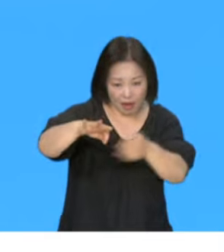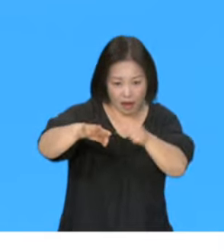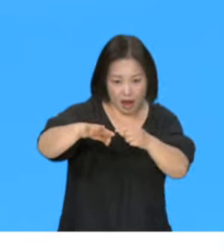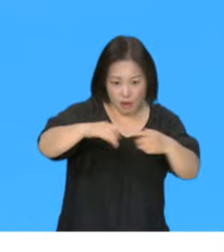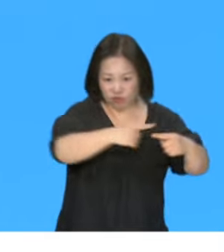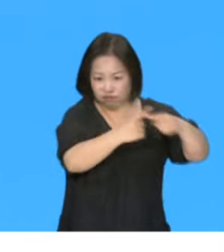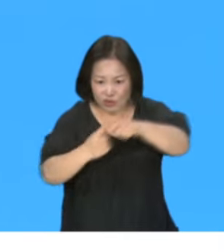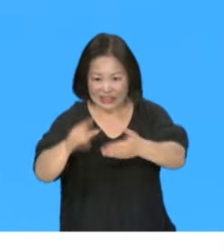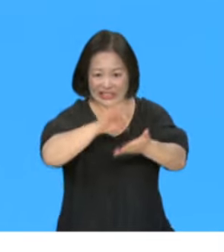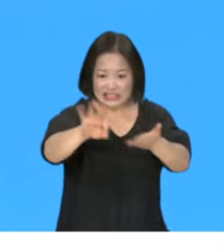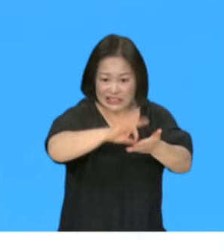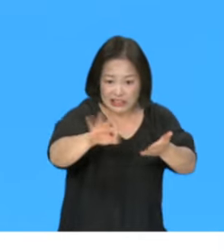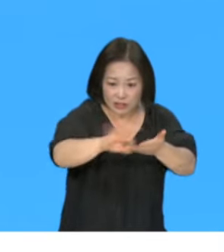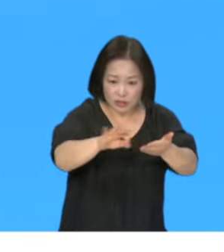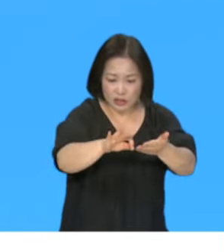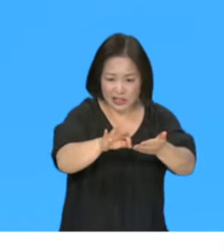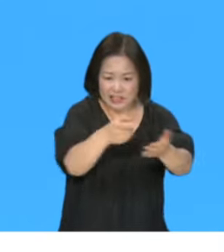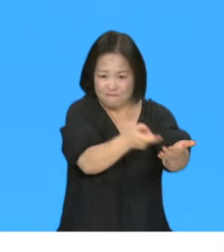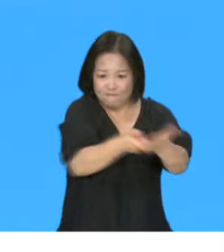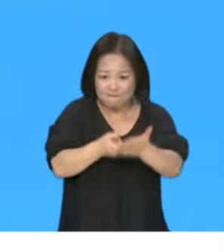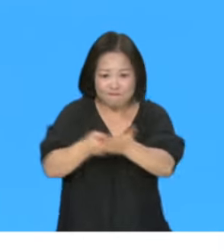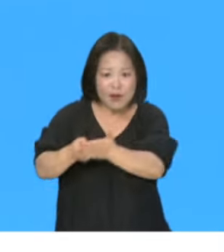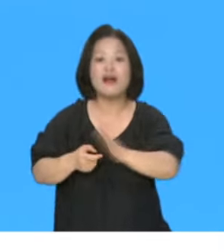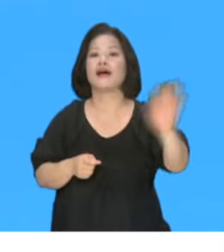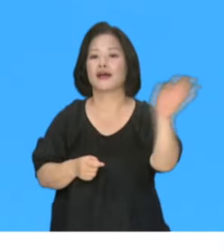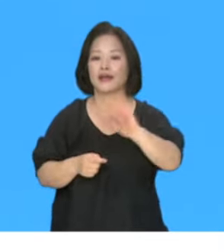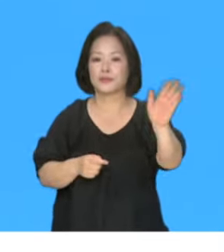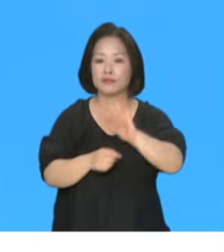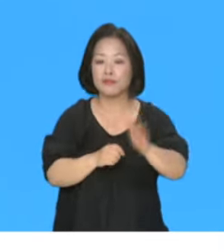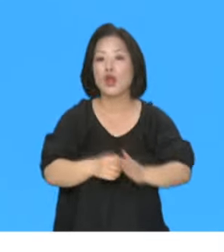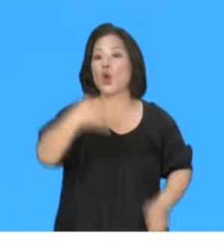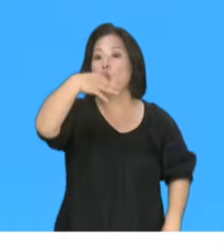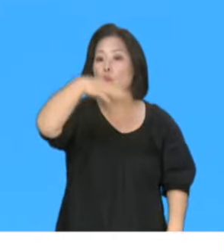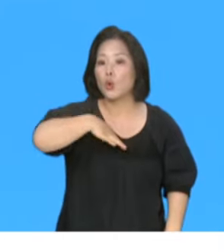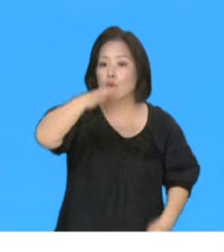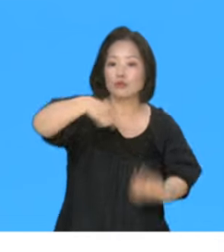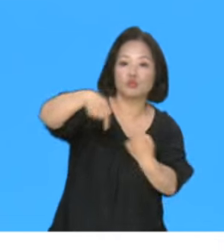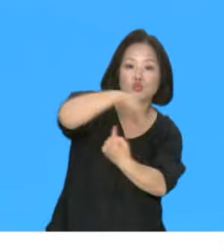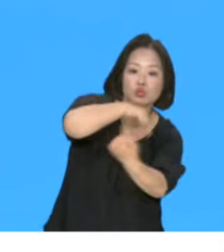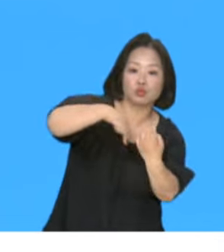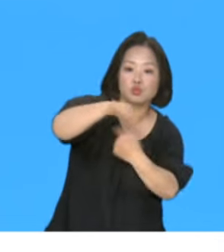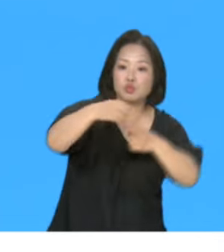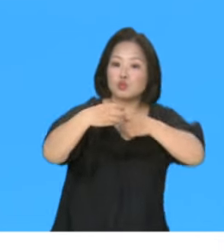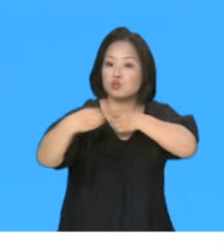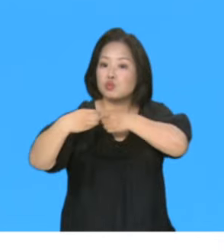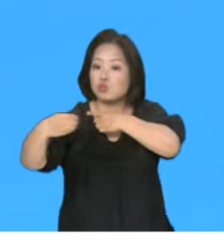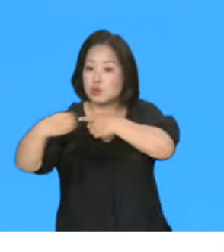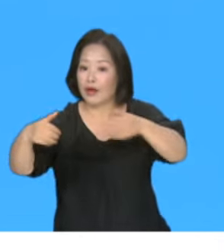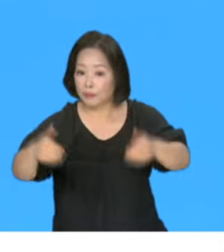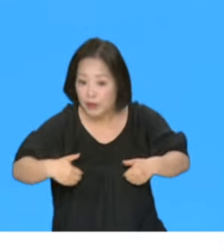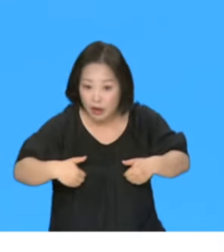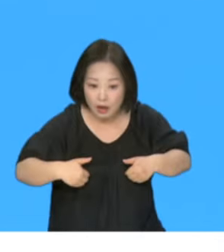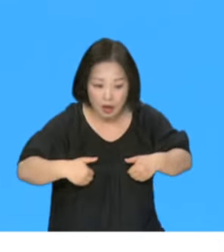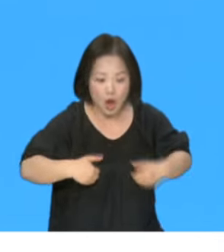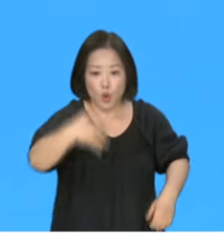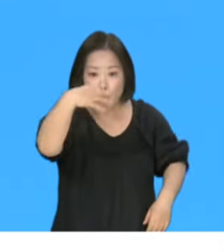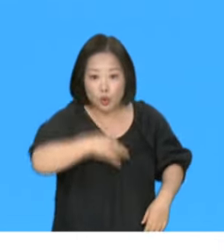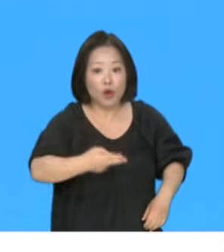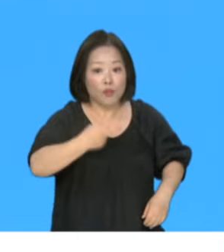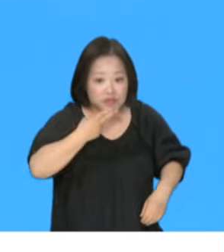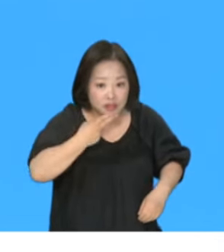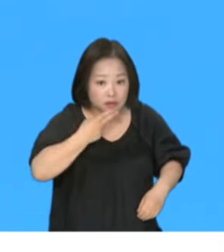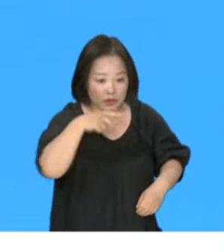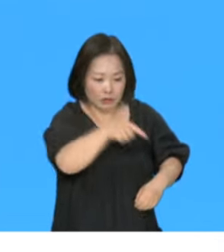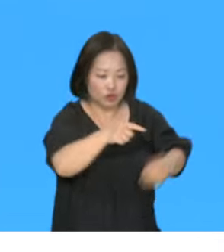무조건 지출을 줄이자는 의미는 아닙니다. 효율적으로 쓰자는 얘기입니다. 비효율적인 부분은